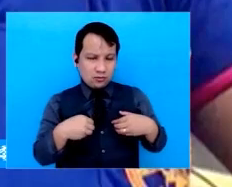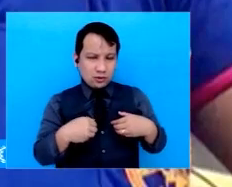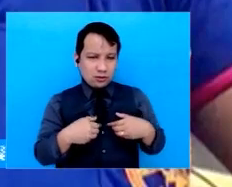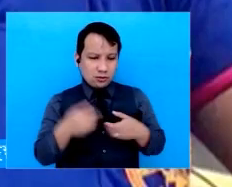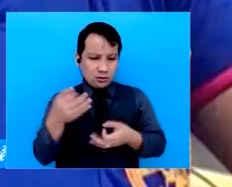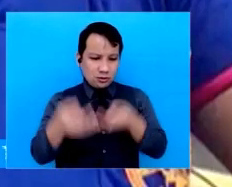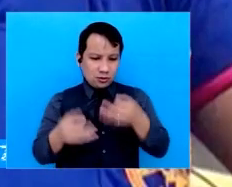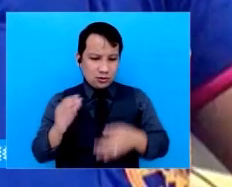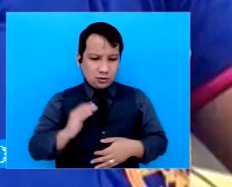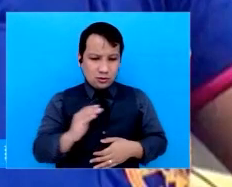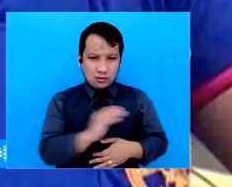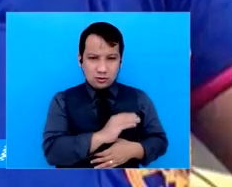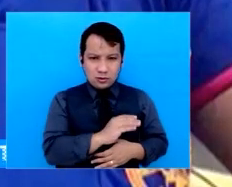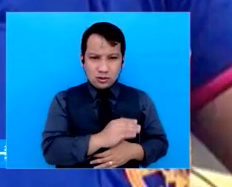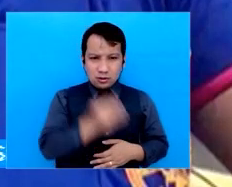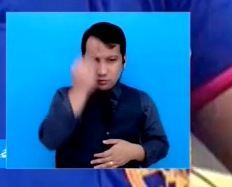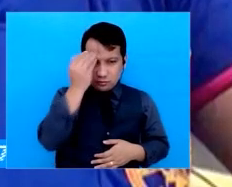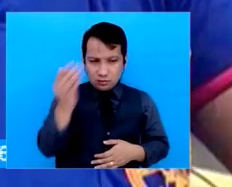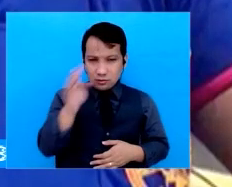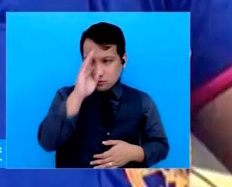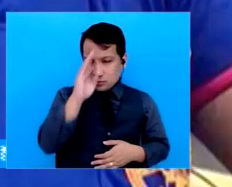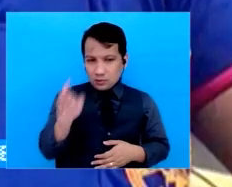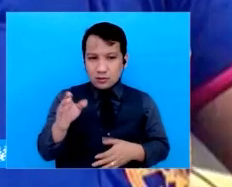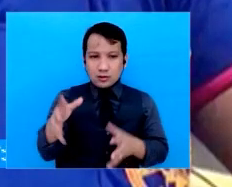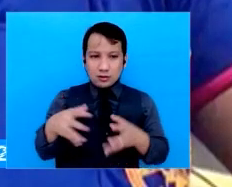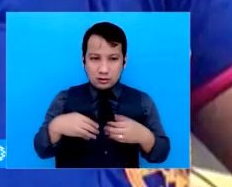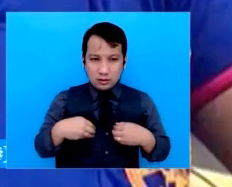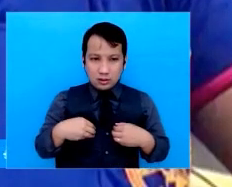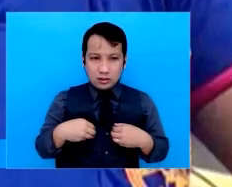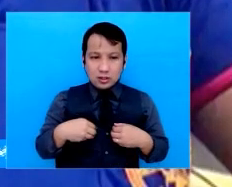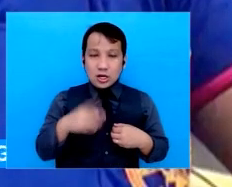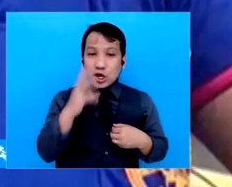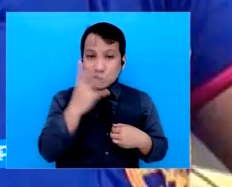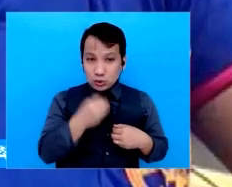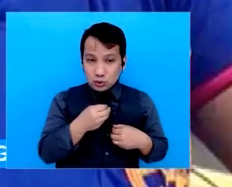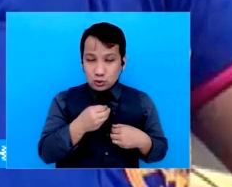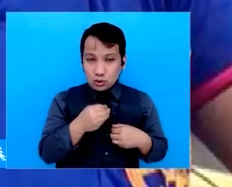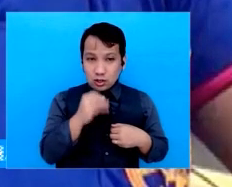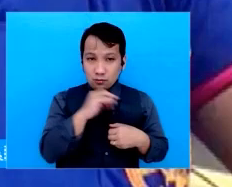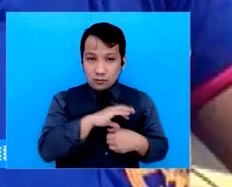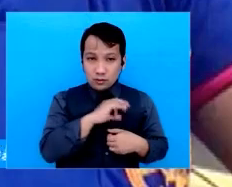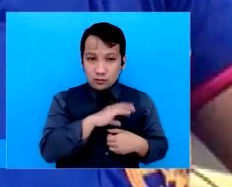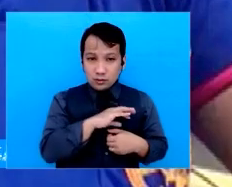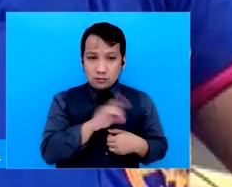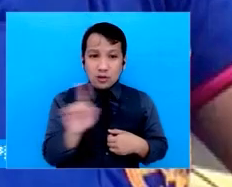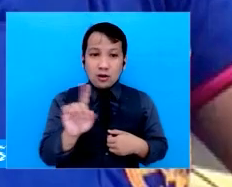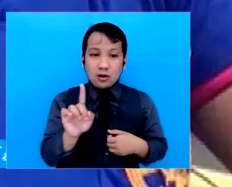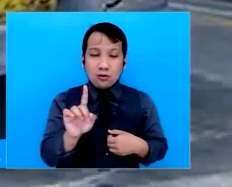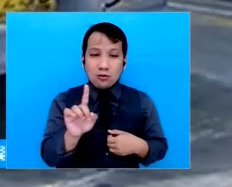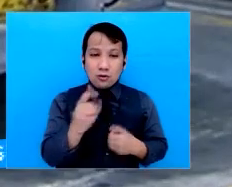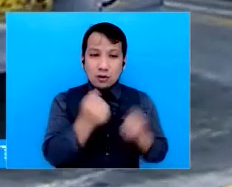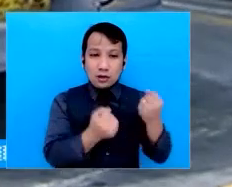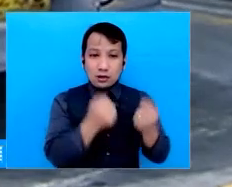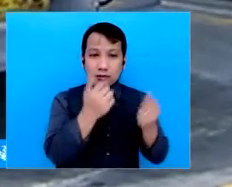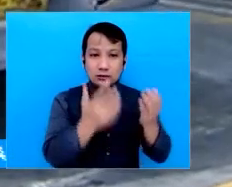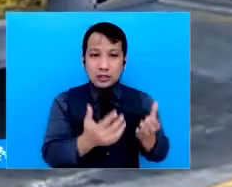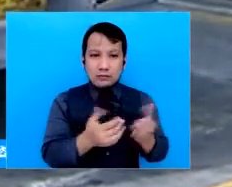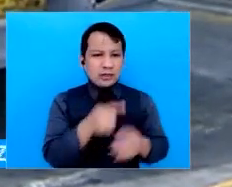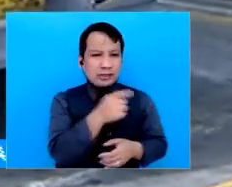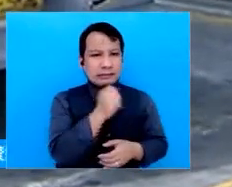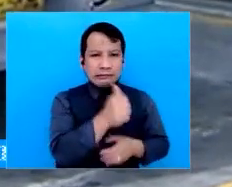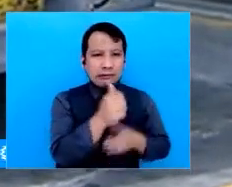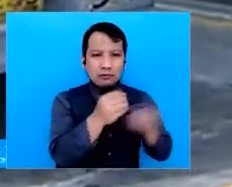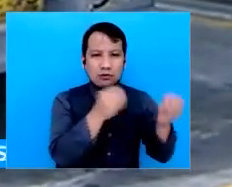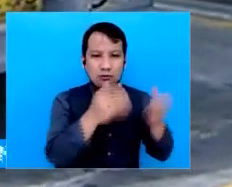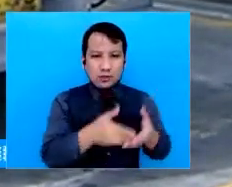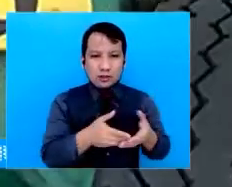Kongreso, sinasabi natin dapat na makatanggap po ng subsidiya so sa pinungan ng mga ayuda ay dapat yung mga driver mismo. Kung